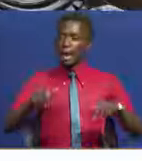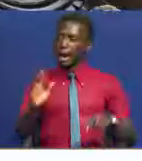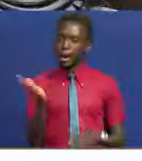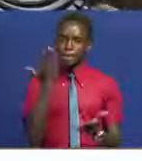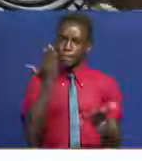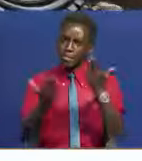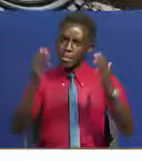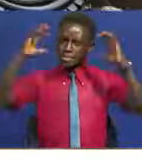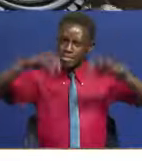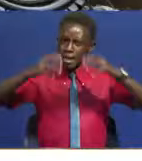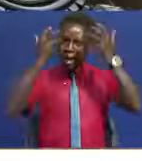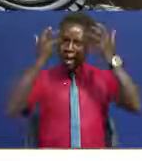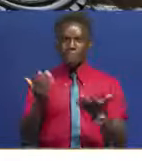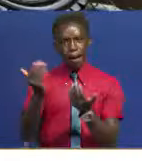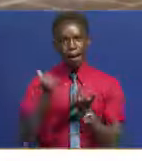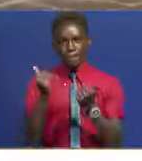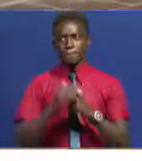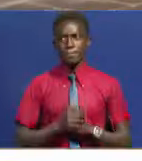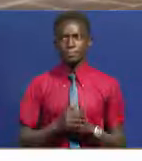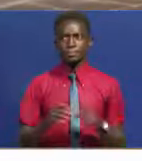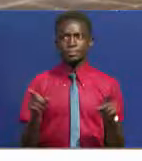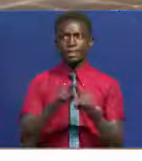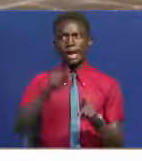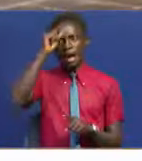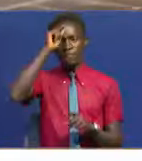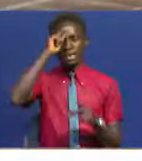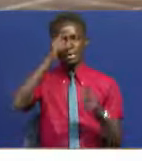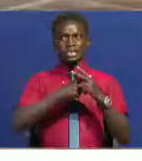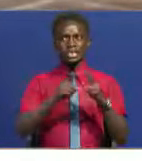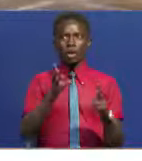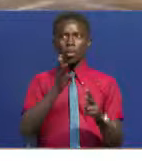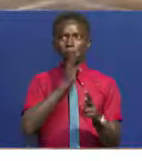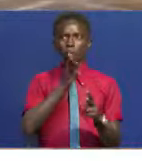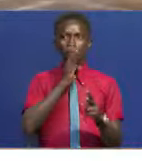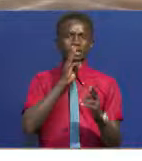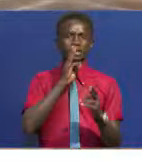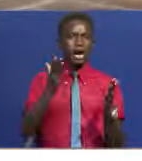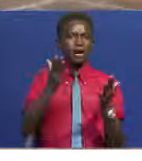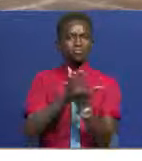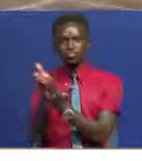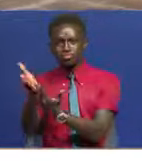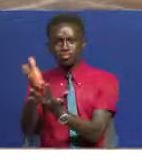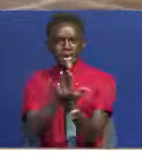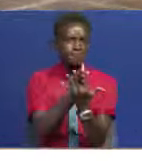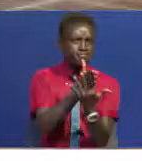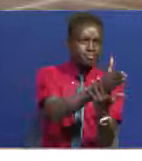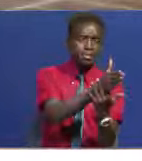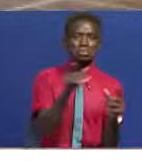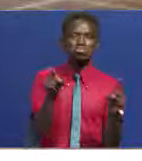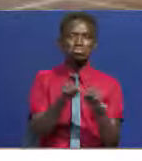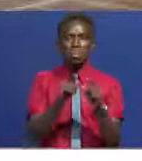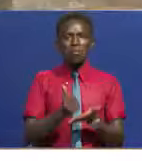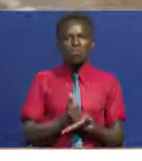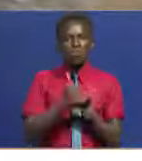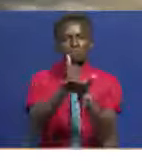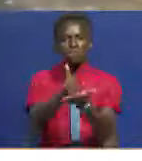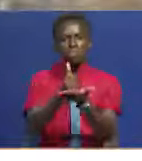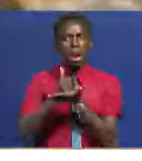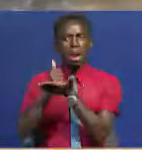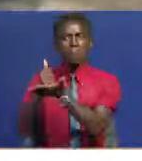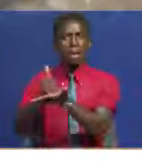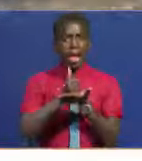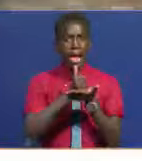imeanza kufungua mitaro ya kusafirisha maji katika kaunti ndogo 17 jijini na kutoa misaada ya kibinadamu kwa zaidi ya